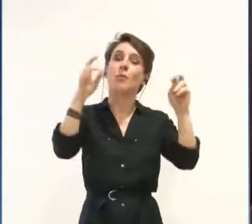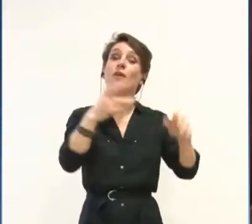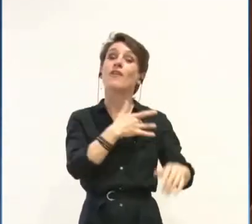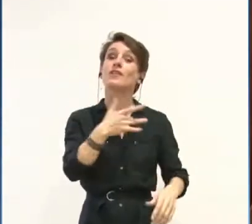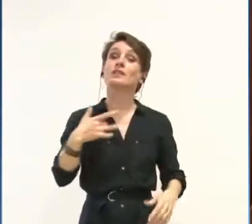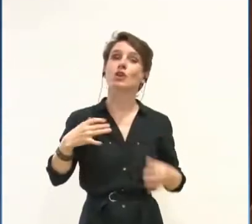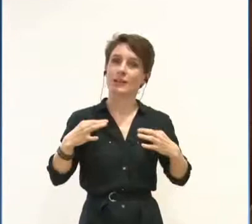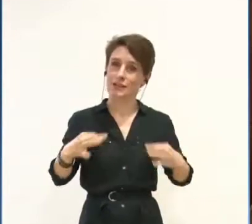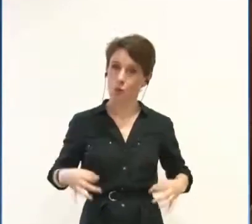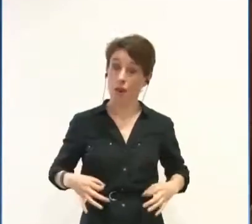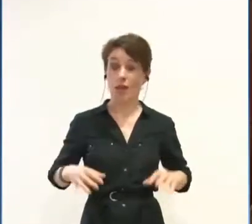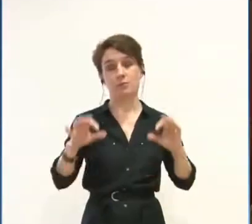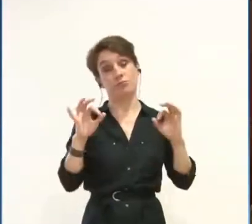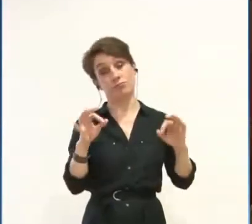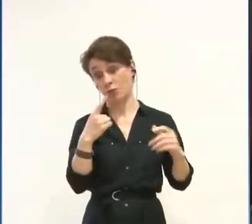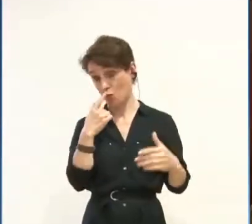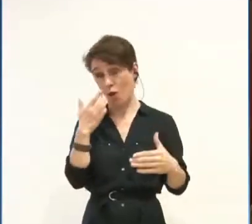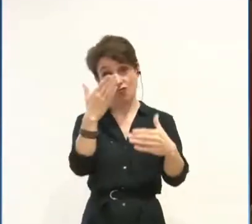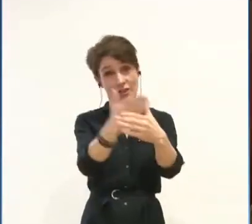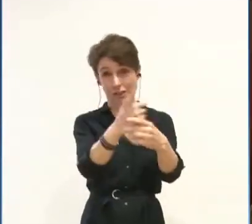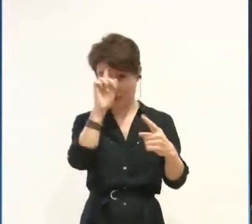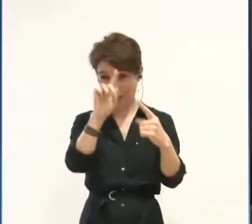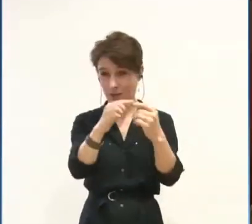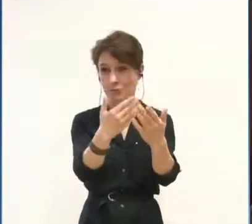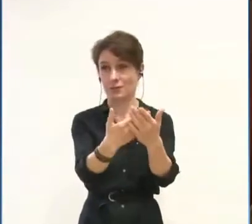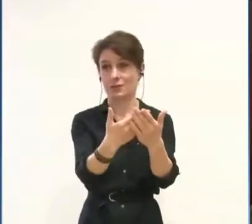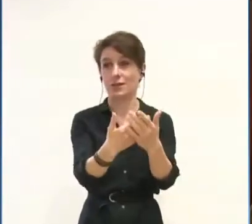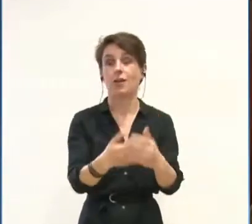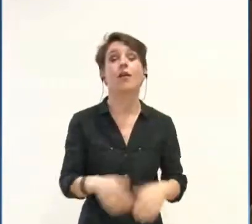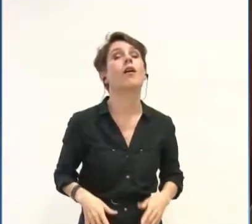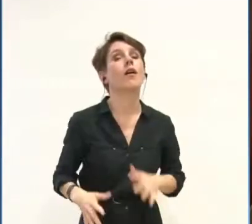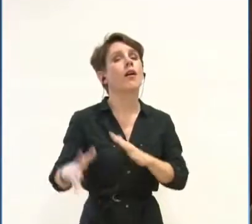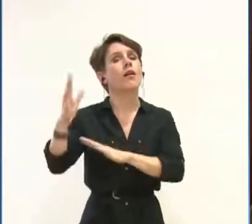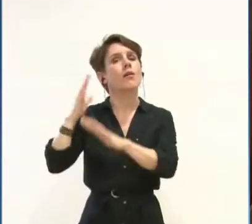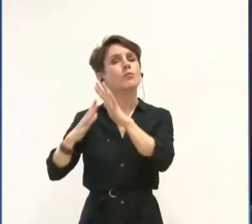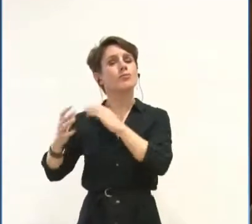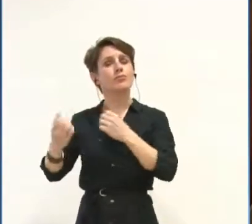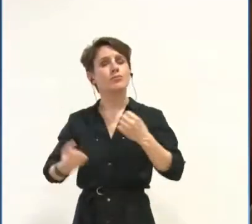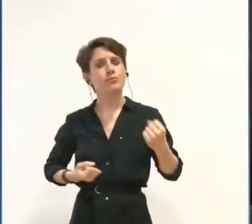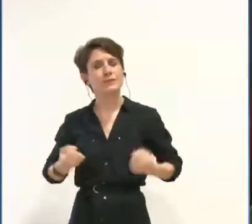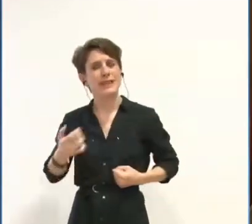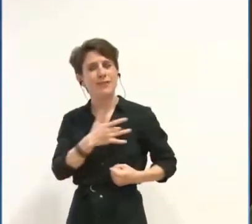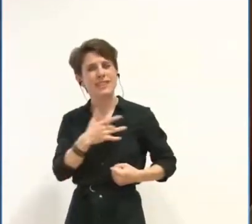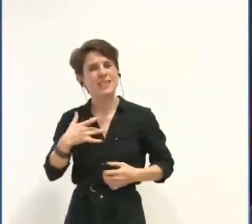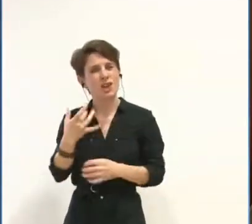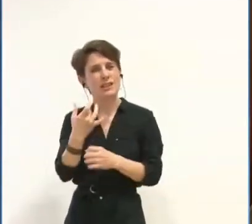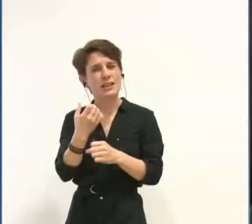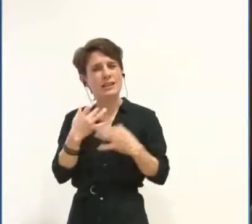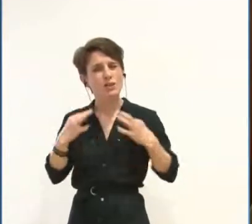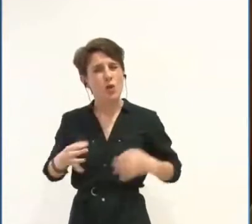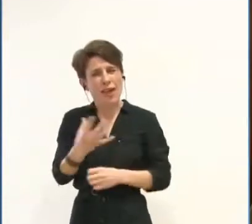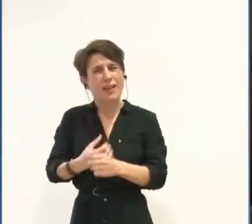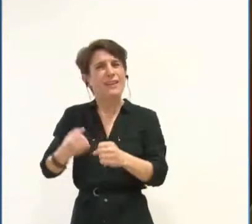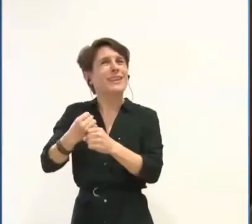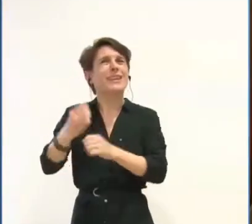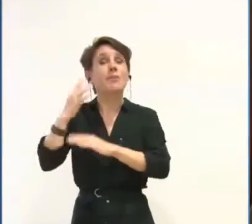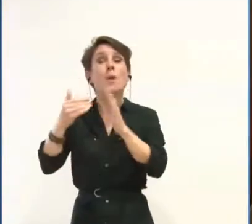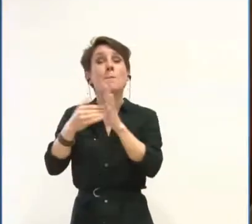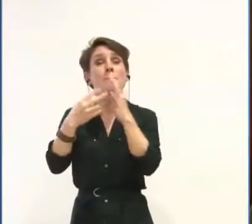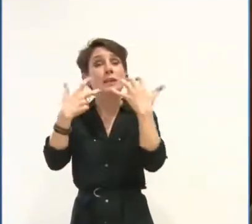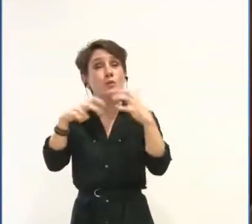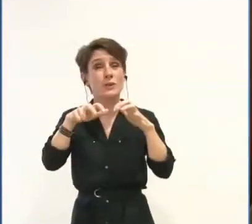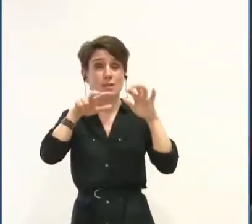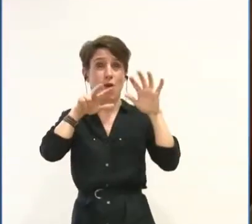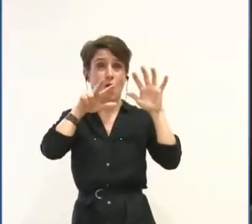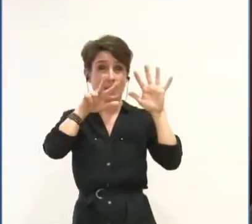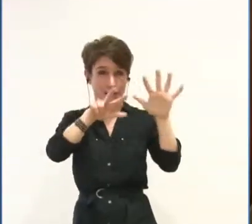là-dessus que je veux intervenir. Depuis la création des premiers services municipaux de santé en 1889, depuis la